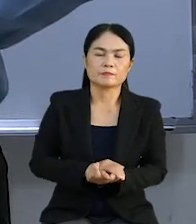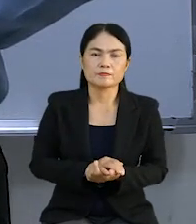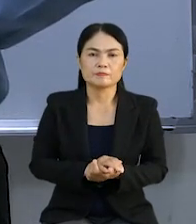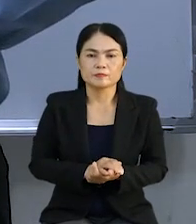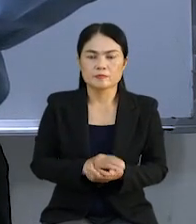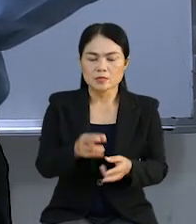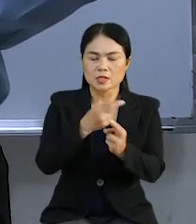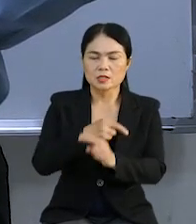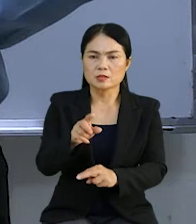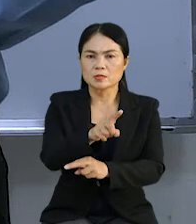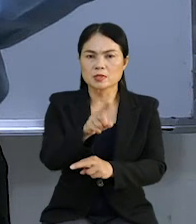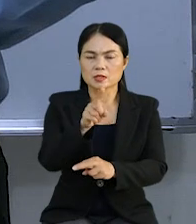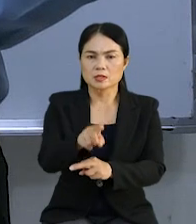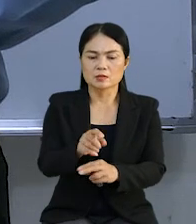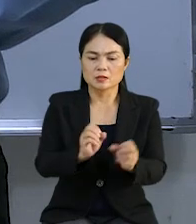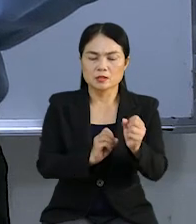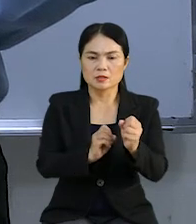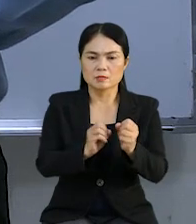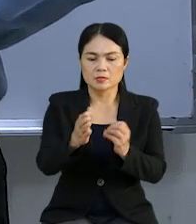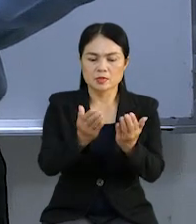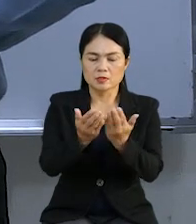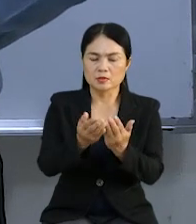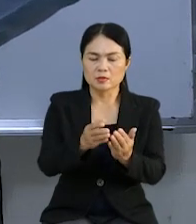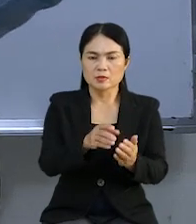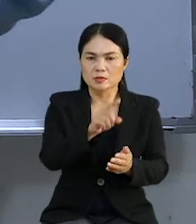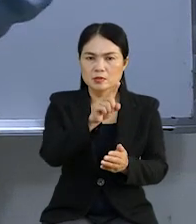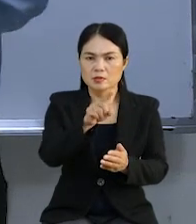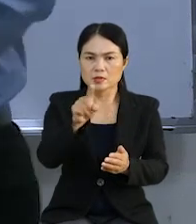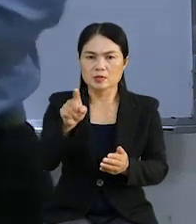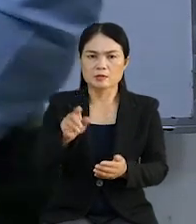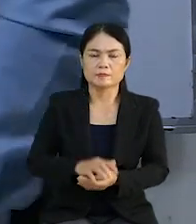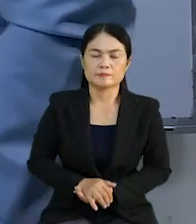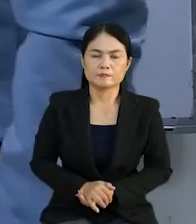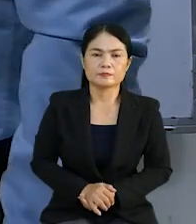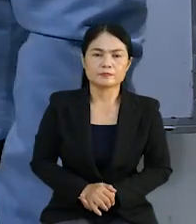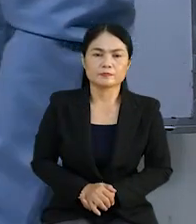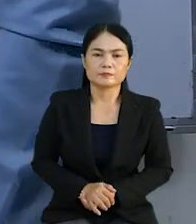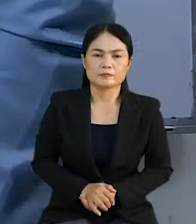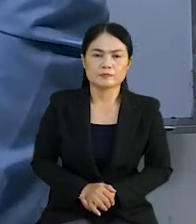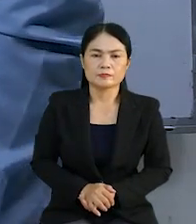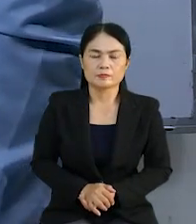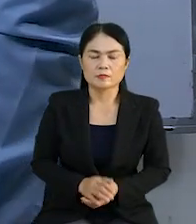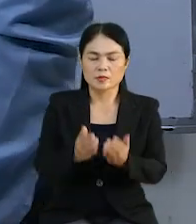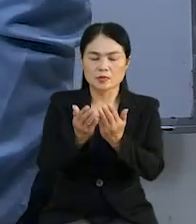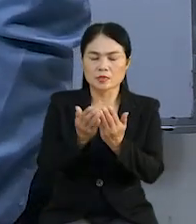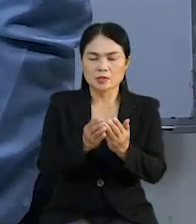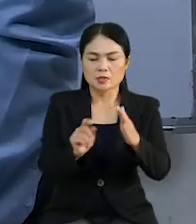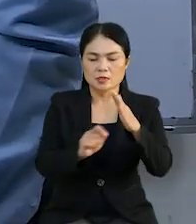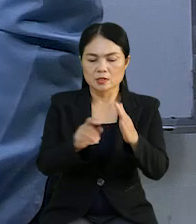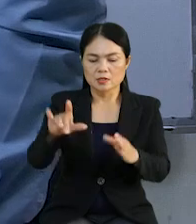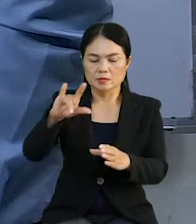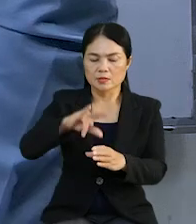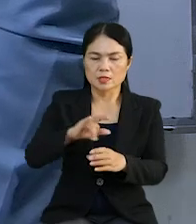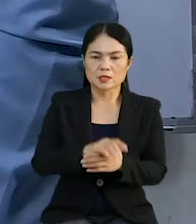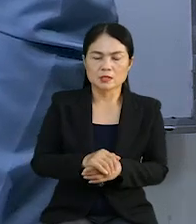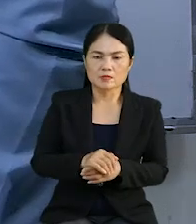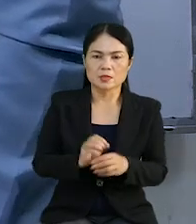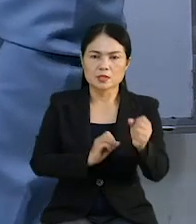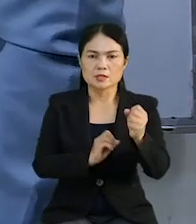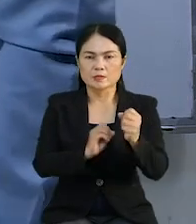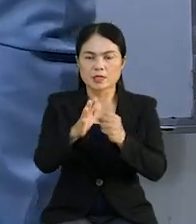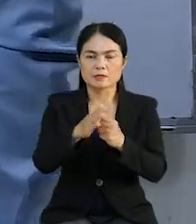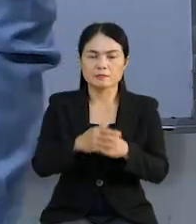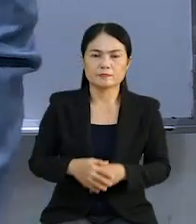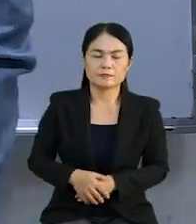าก่อนเตรียมหายหรือเนื้อจับดามอ่านลูกครูนั่งจังอลตาอมนานร้ายเปล่งกาดจับดามนะก่อน